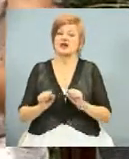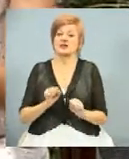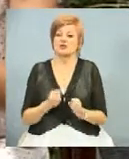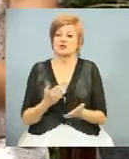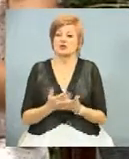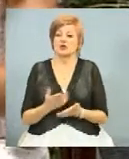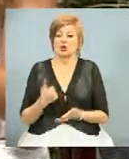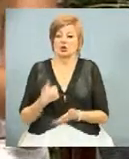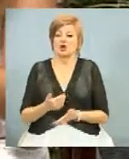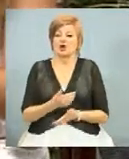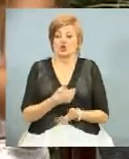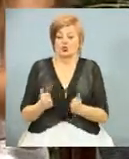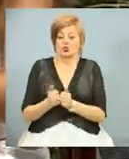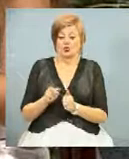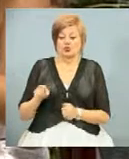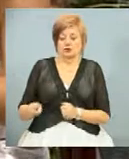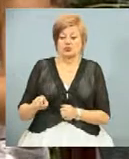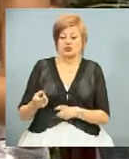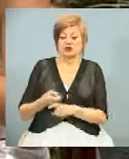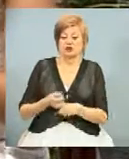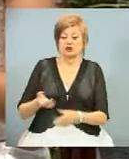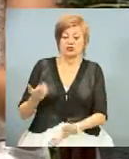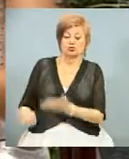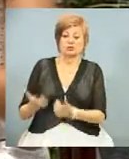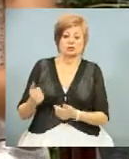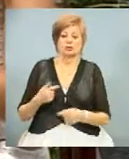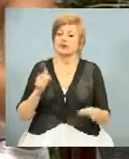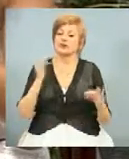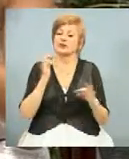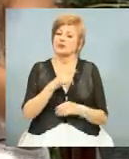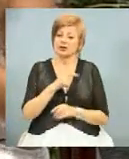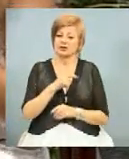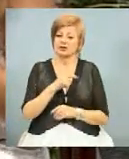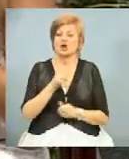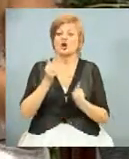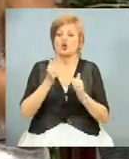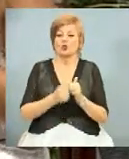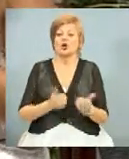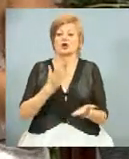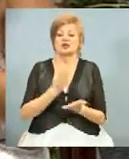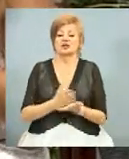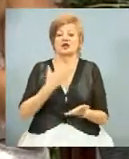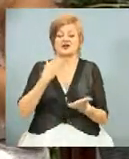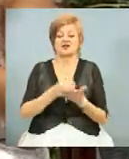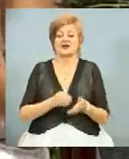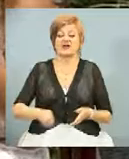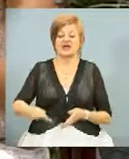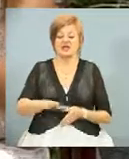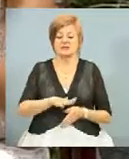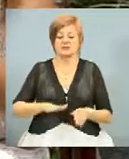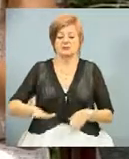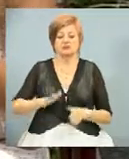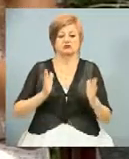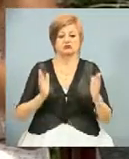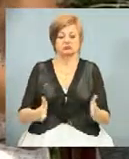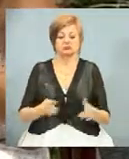Наприклад, я захочу у сусіда піти там викопати картоплю з його городу. Це буде неправильно. Адже у кожного є своя земля, своя територія, де він